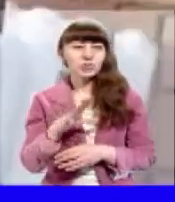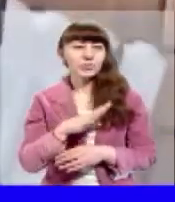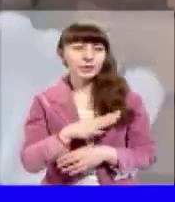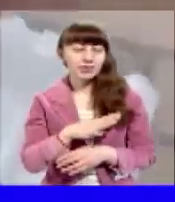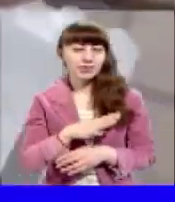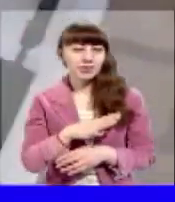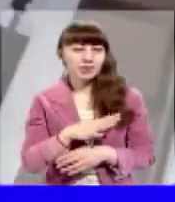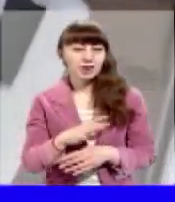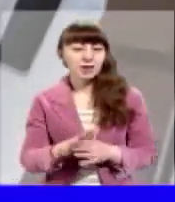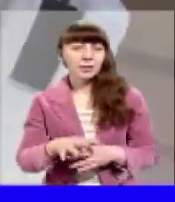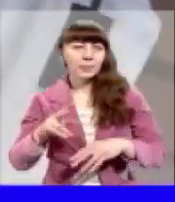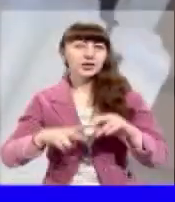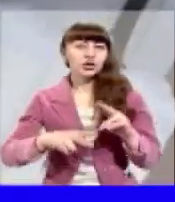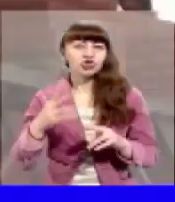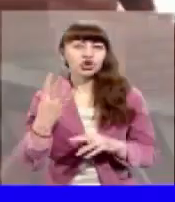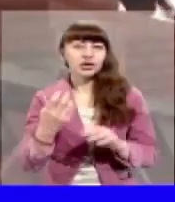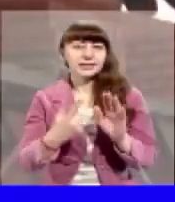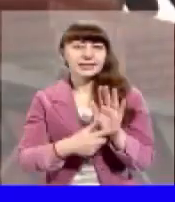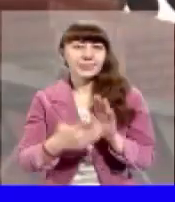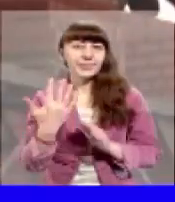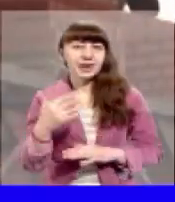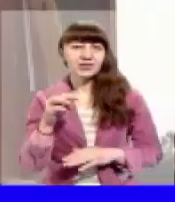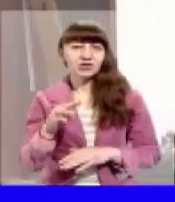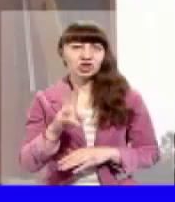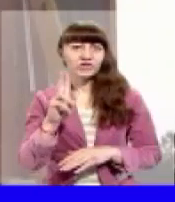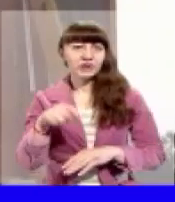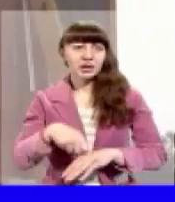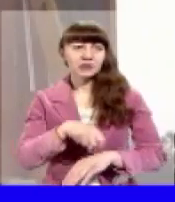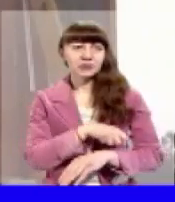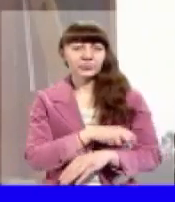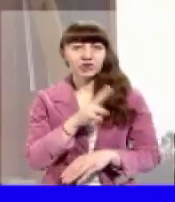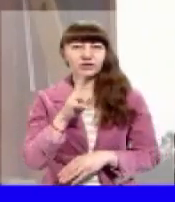биылғы жоспар 500 мың шаршы метр шамасында болмақ. Айдын Шагенов, Алексей Титник, Қостанай телеарнасы.